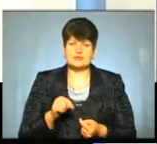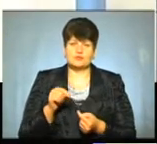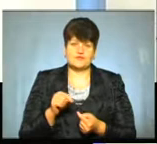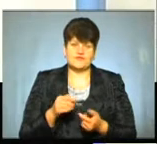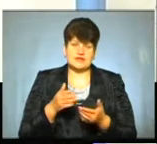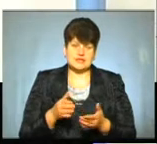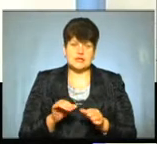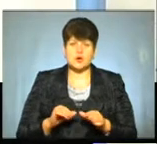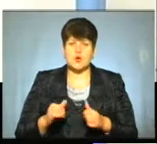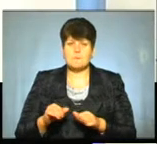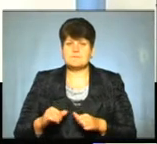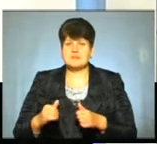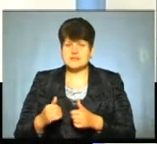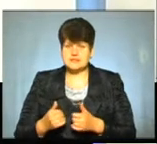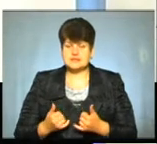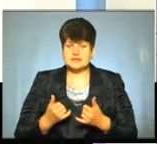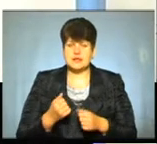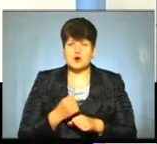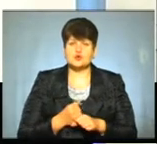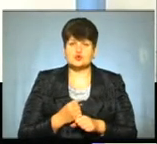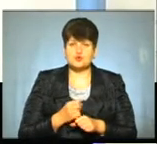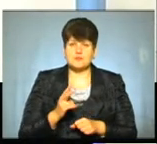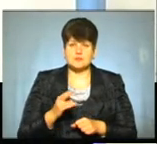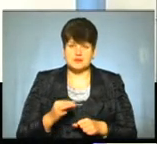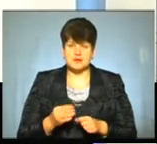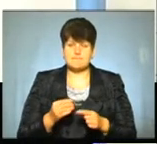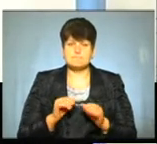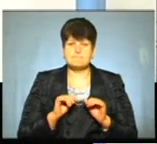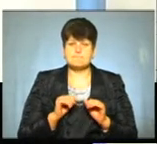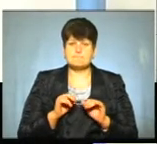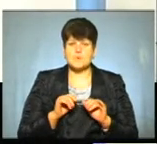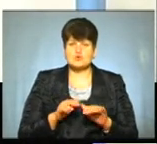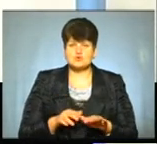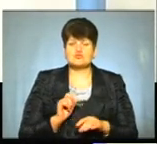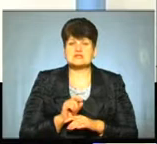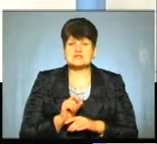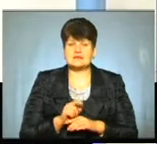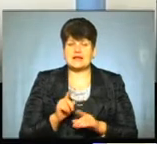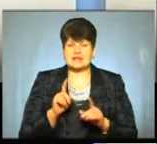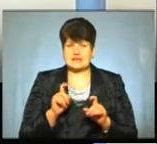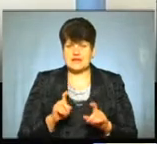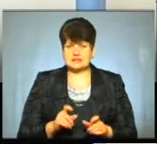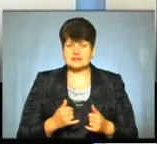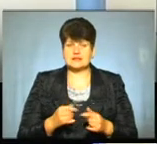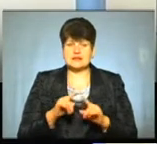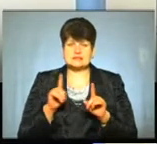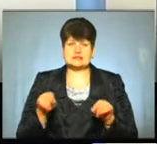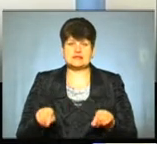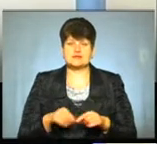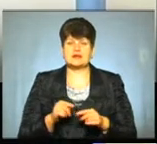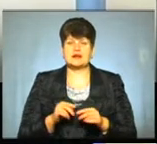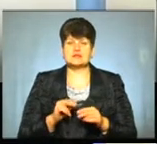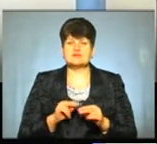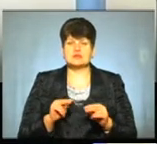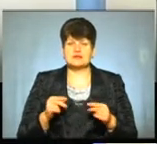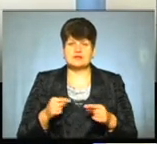такі комісії для розробки відповідних процедур і завдань тестових для сертифікації